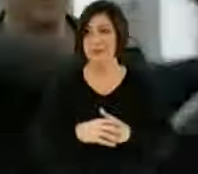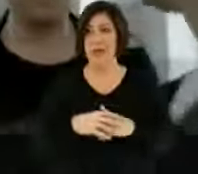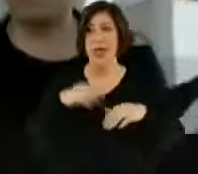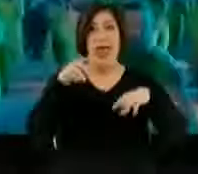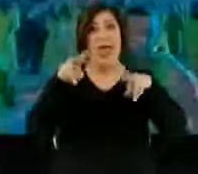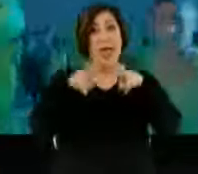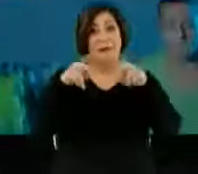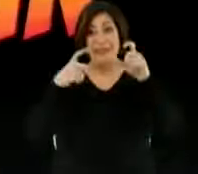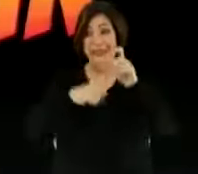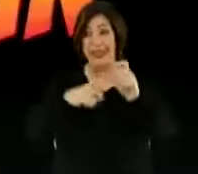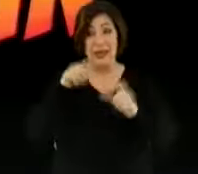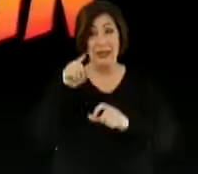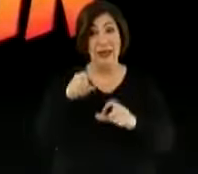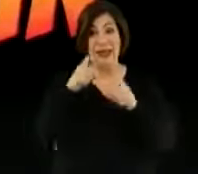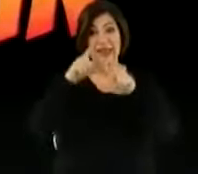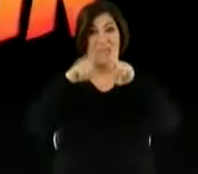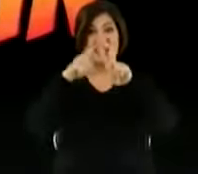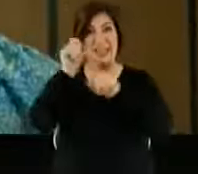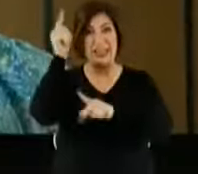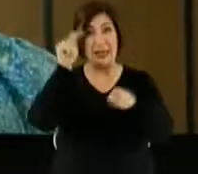MC Dantik.